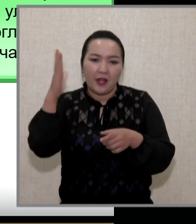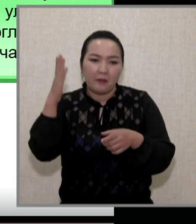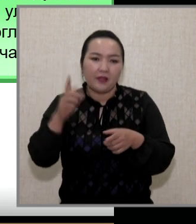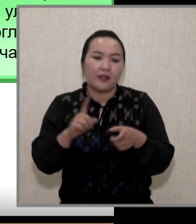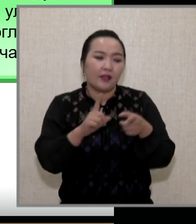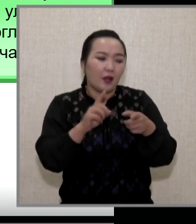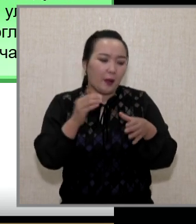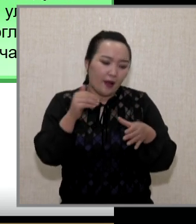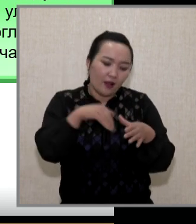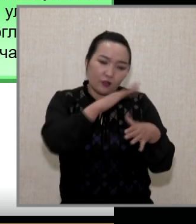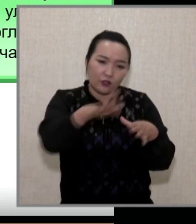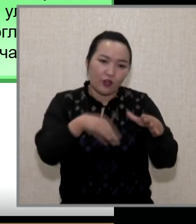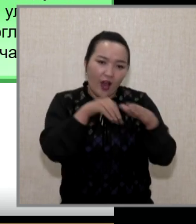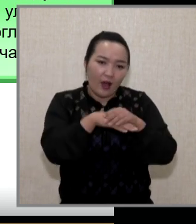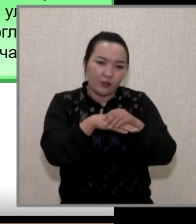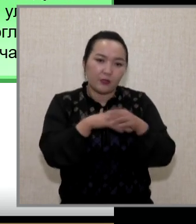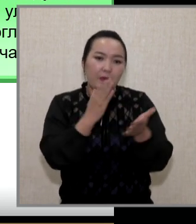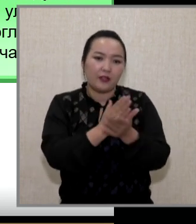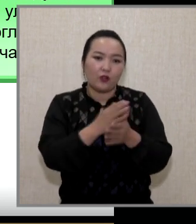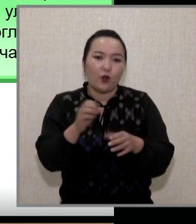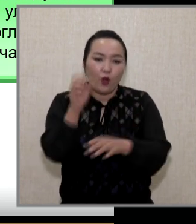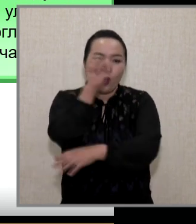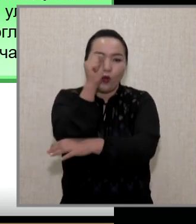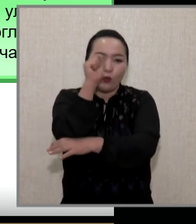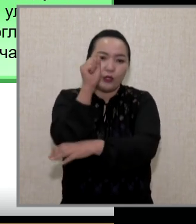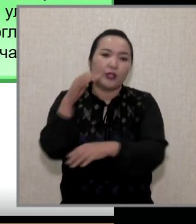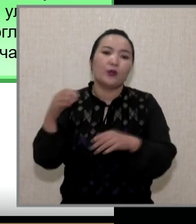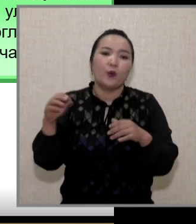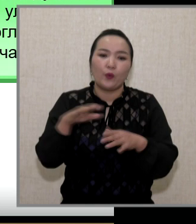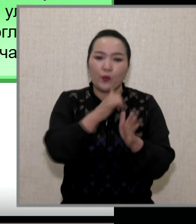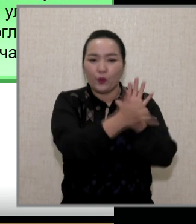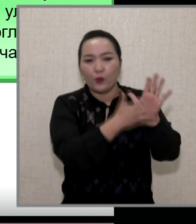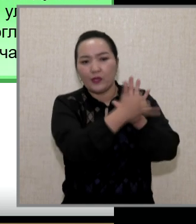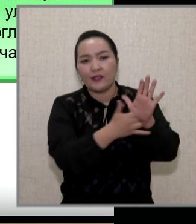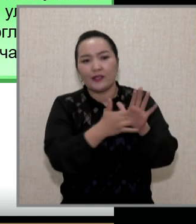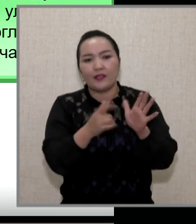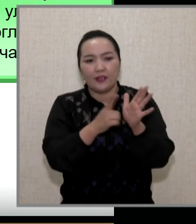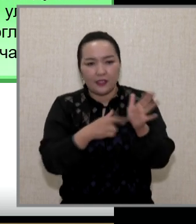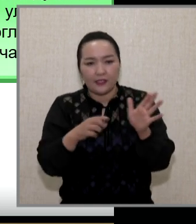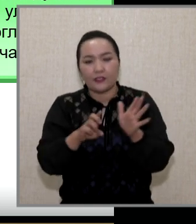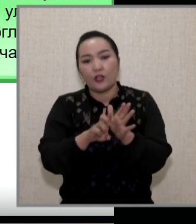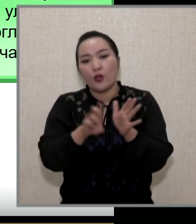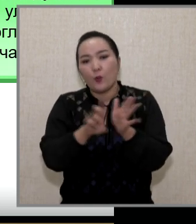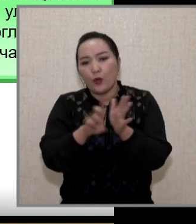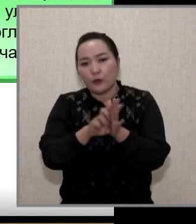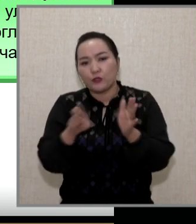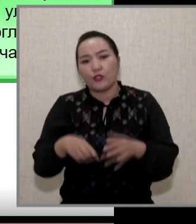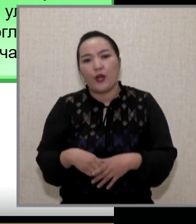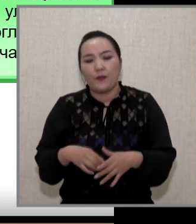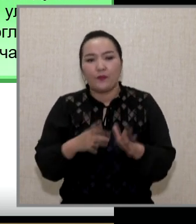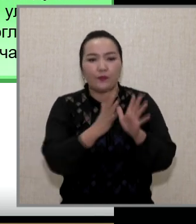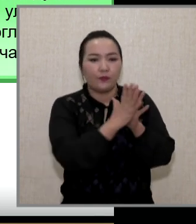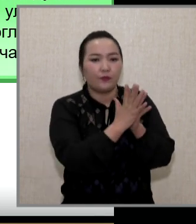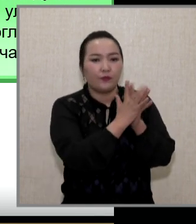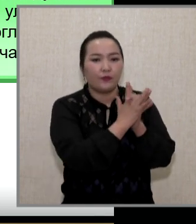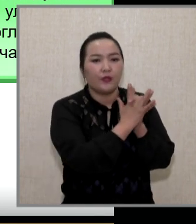төгс чанартай. За адууны махыг бол өвөл хэрэглэвэл бас зөв зөкстэй. Яагаад гэвэл энэ маань халуун чанартай байдаг бахан. За дараа нь тэмээний мах